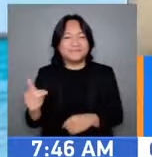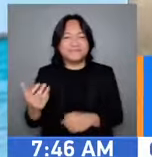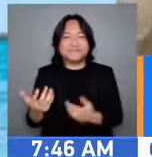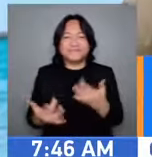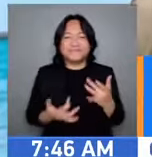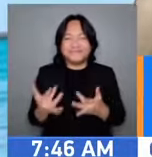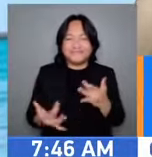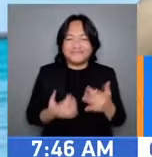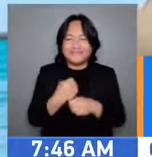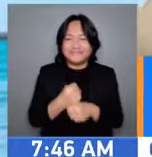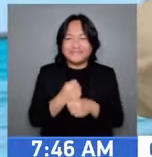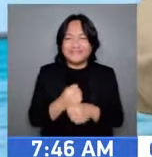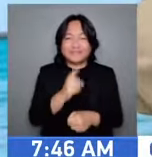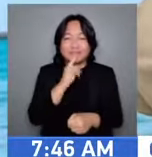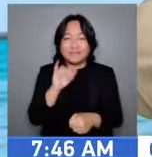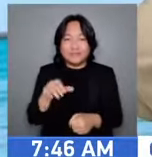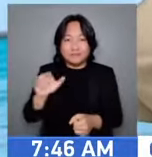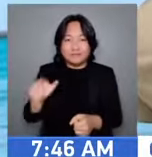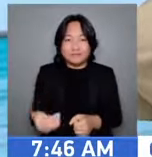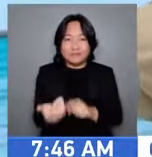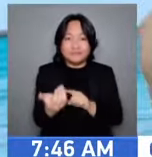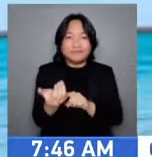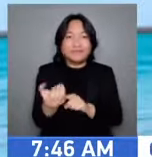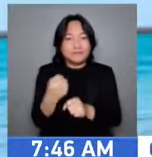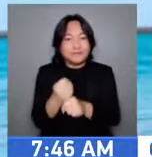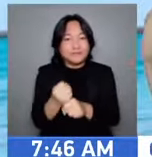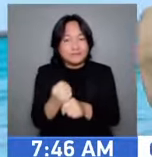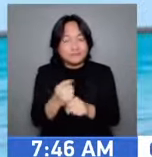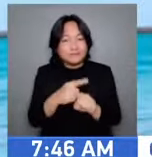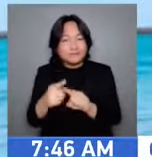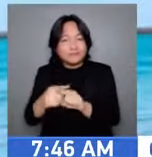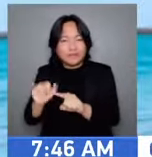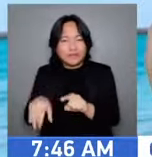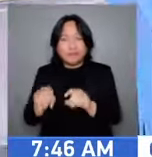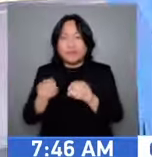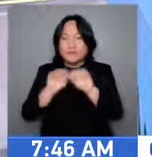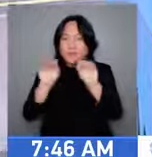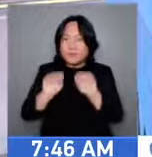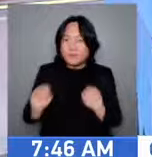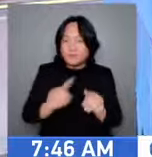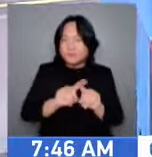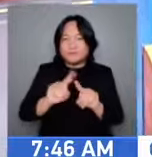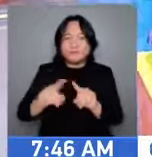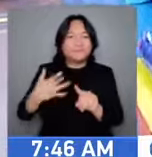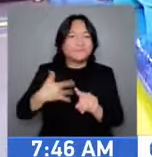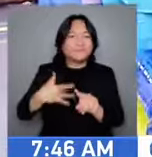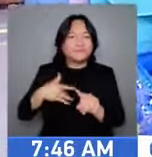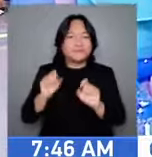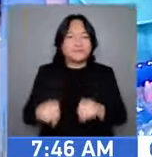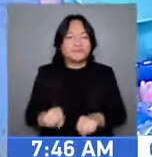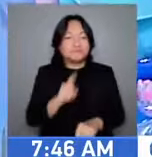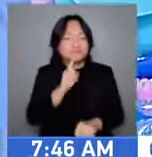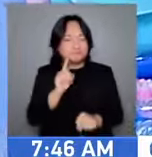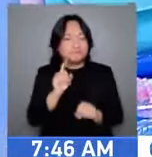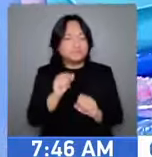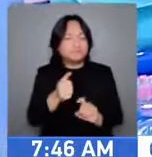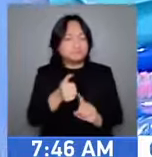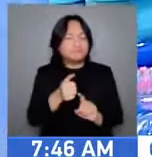Sa palad ba? Mateo yung ginawa niya. Lahat nung naka-form, sinira naman niya. Ito. At least nag-enjoy siya. Bahay